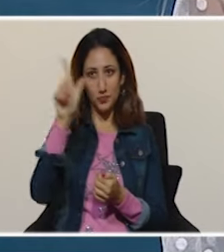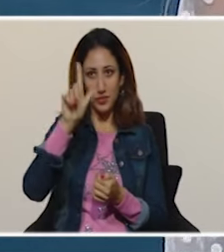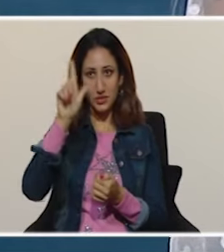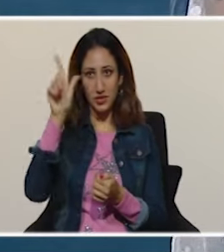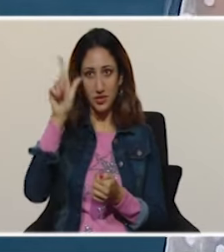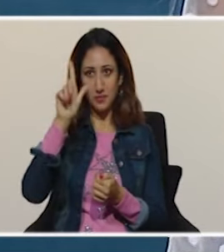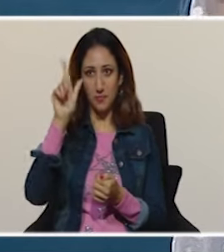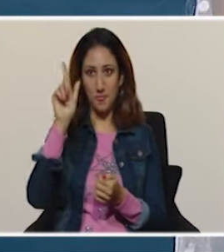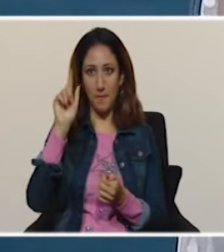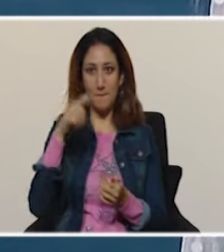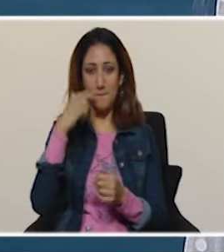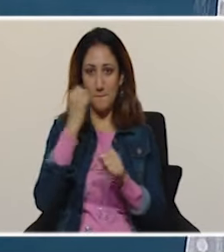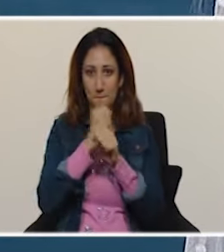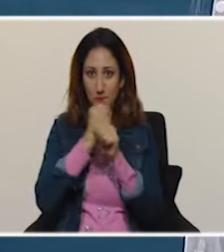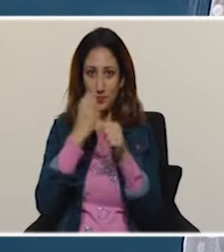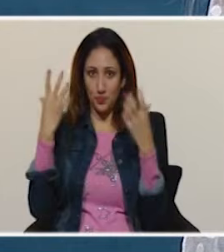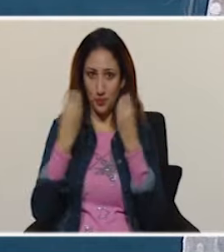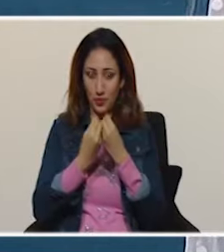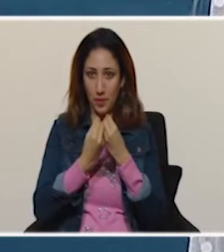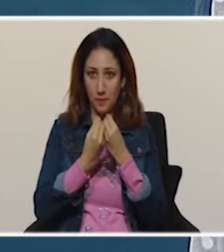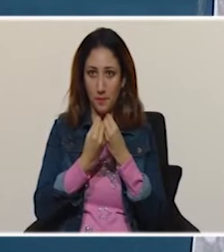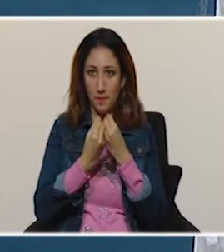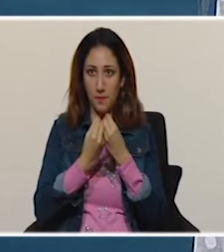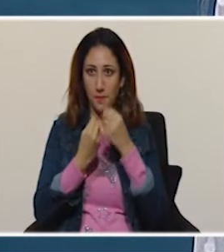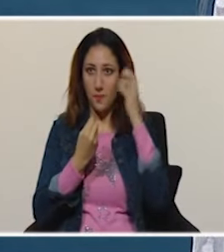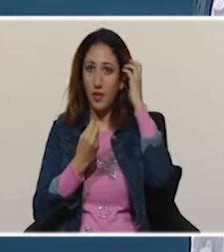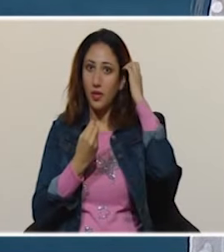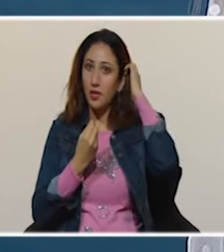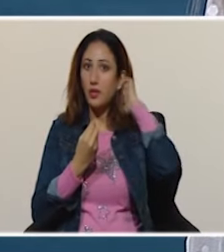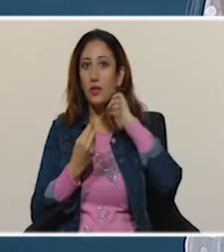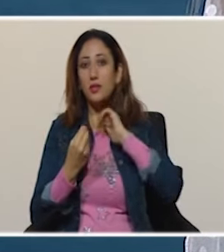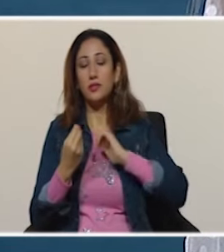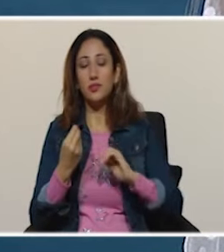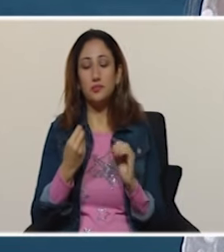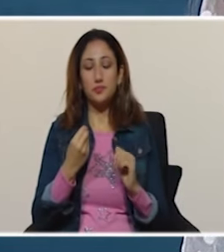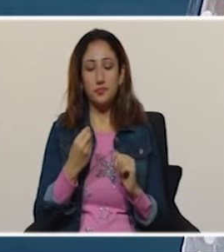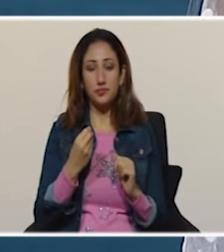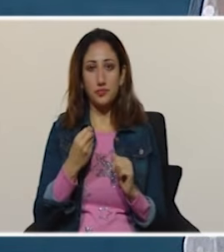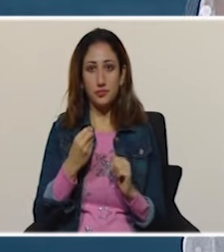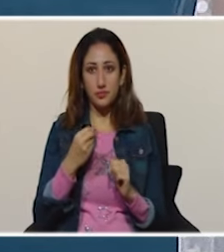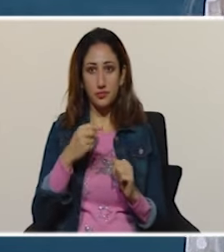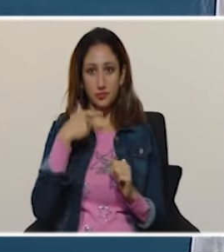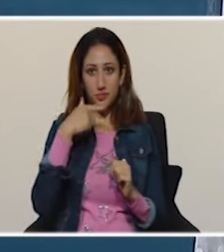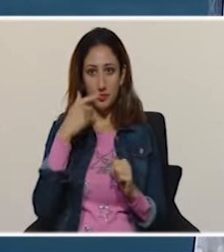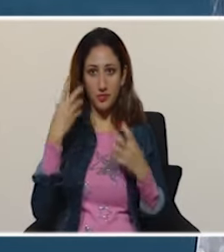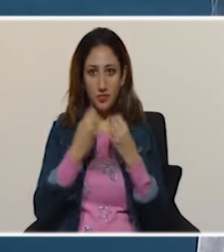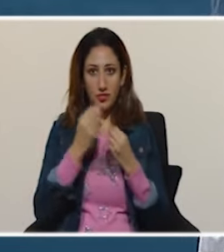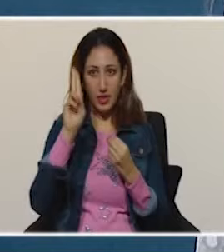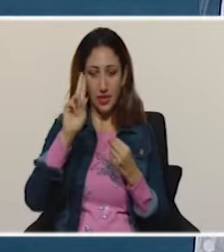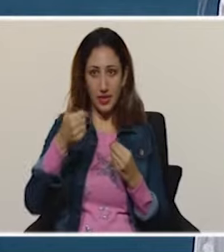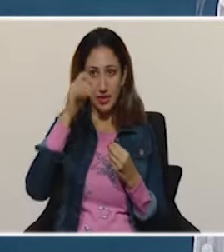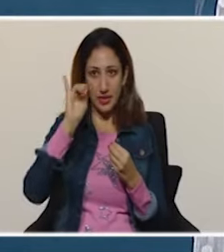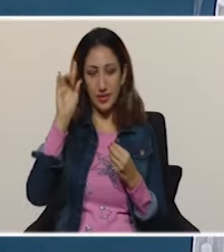طبعًا، تحية لكل الأشخاص اللي اشتغلوا. طبعًا أنت بقى نفسك كانت عمل ليها النجم اللي بحبه كتير تامر حسني. طبعًا صراحة